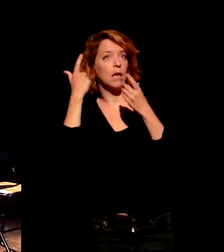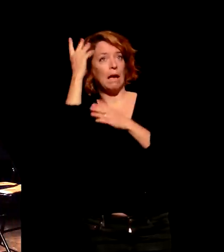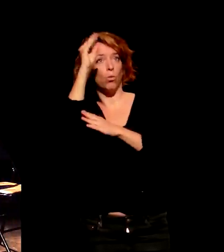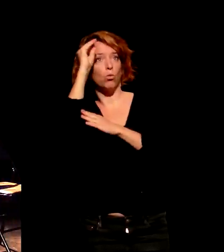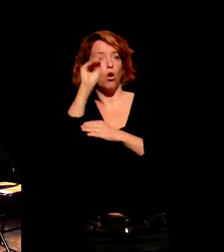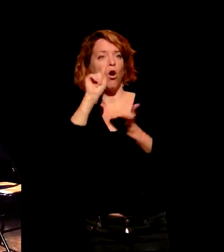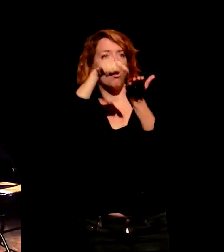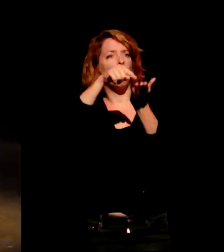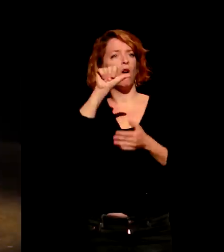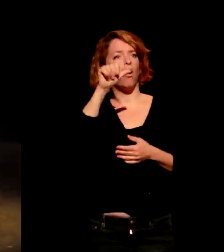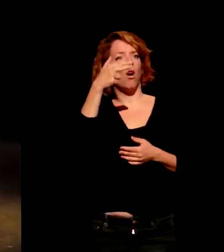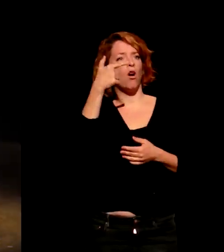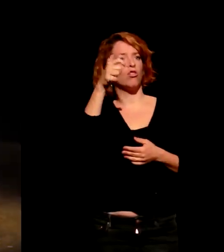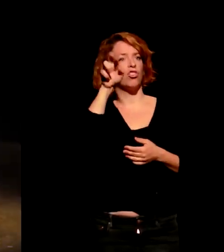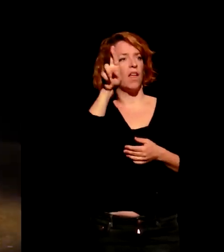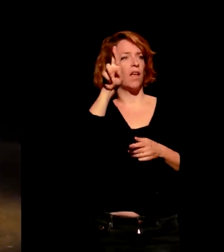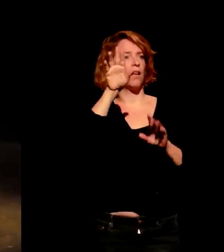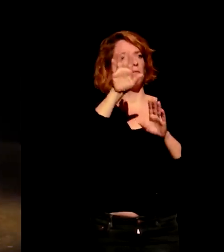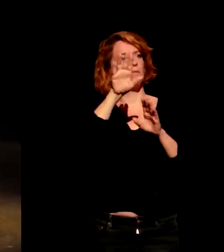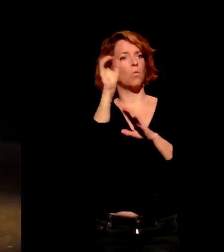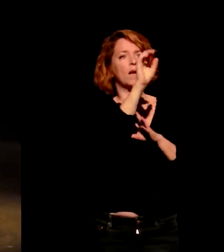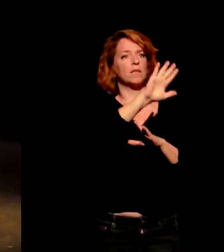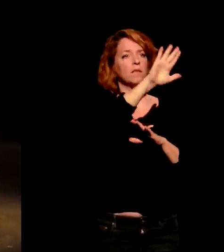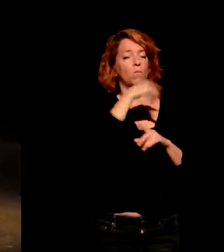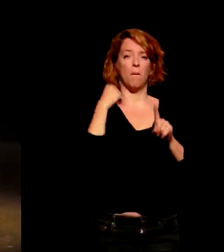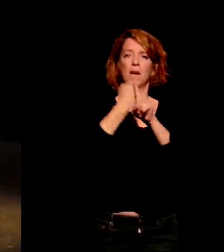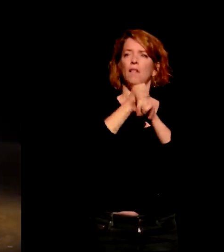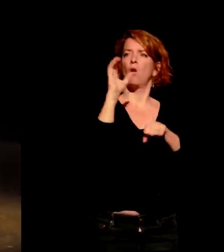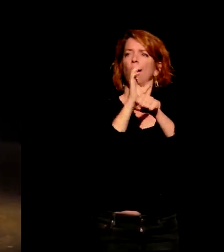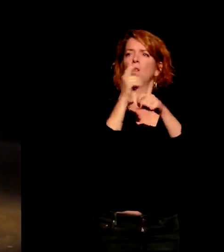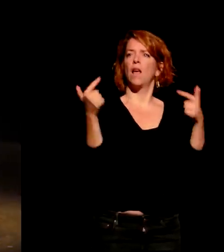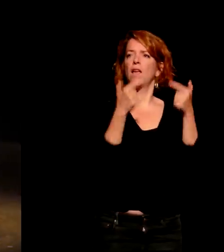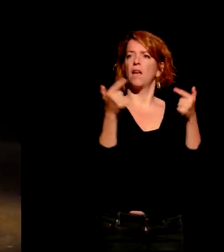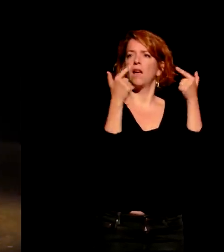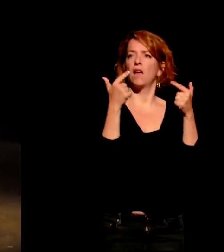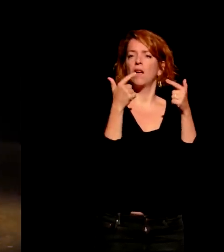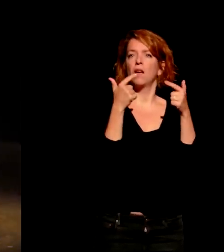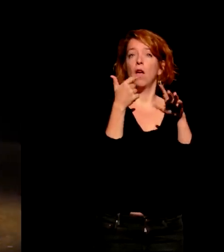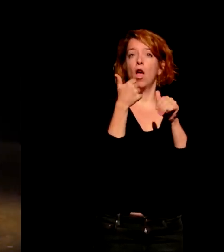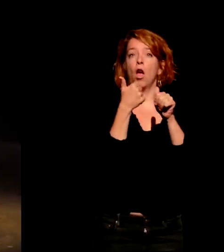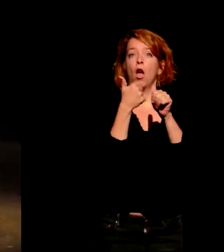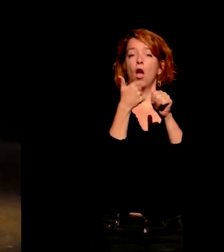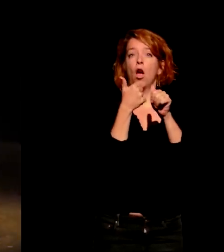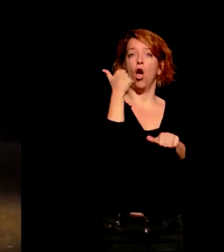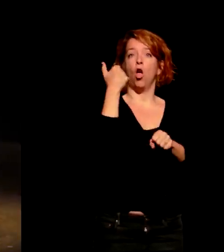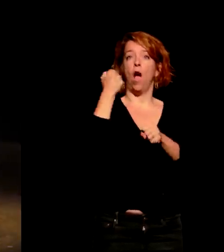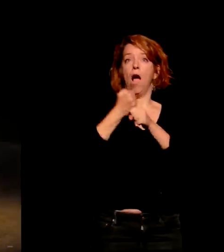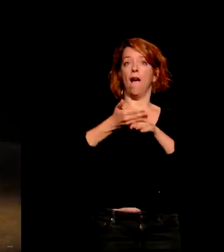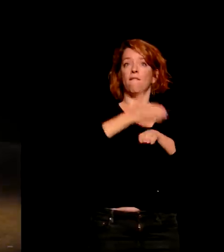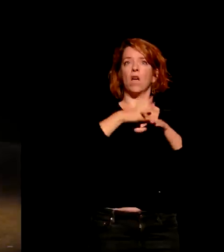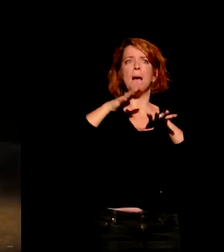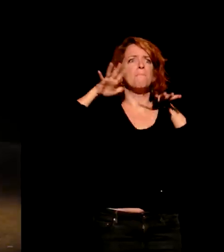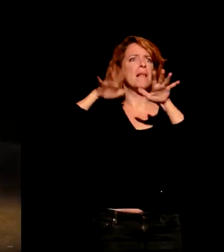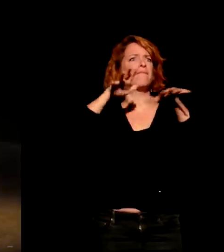dans une ville de l'Ouest. Militant contre la guerre, surtout. Un an avant, juste pile poil un an avant, il y avait eu cette manifestation contre la guerre en